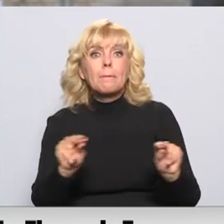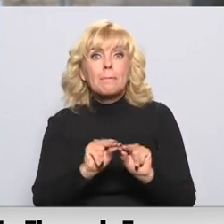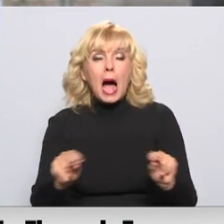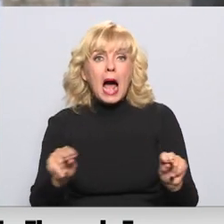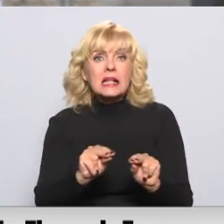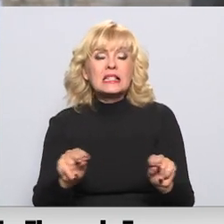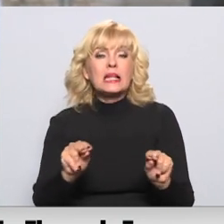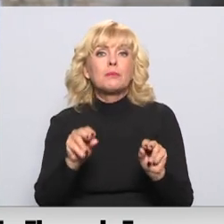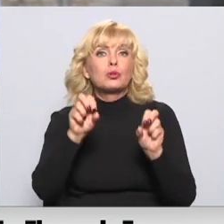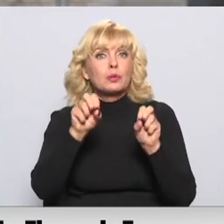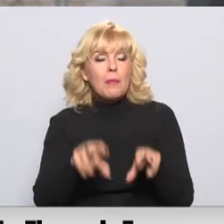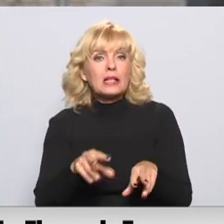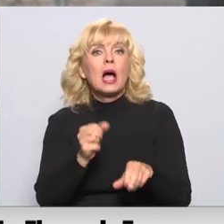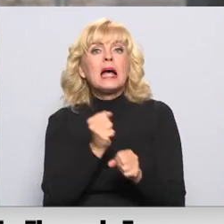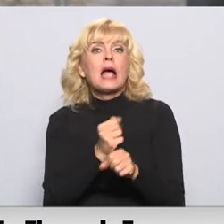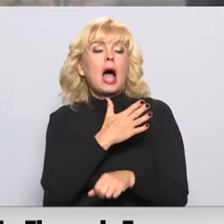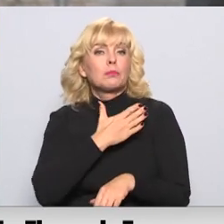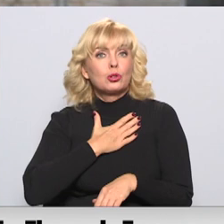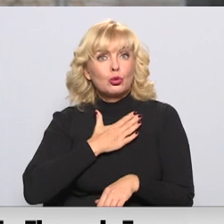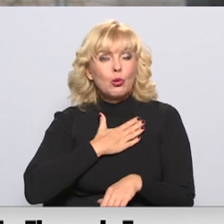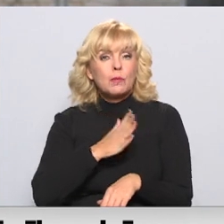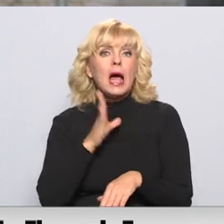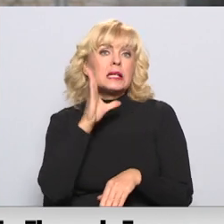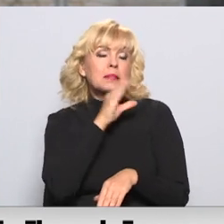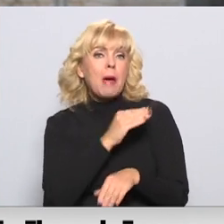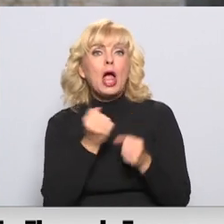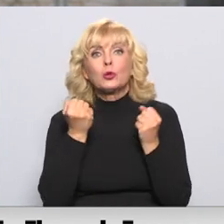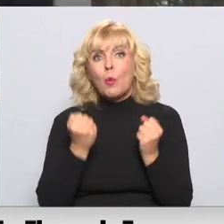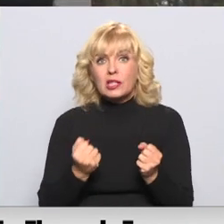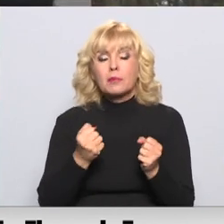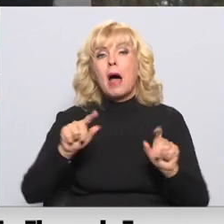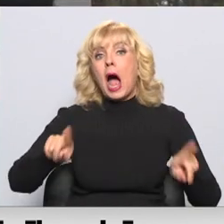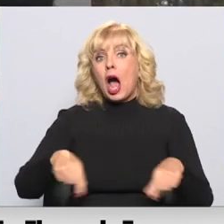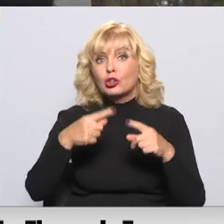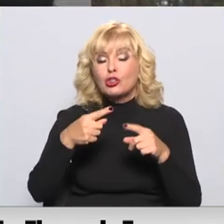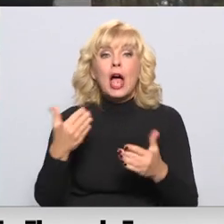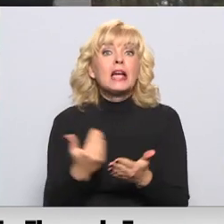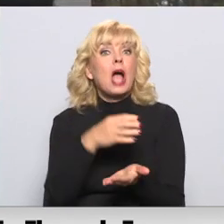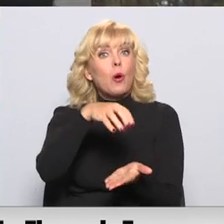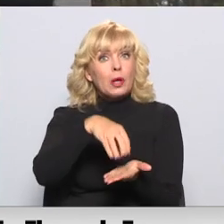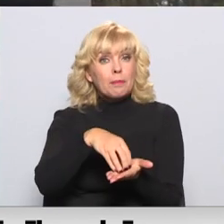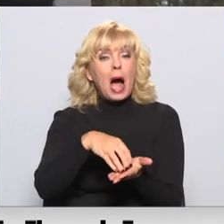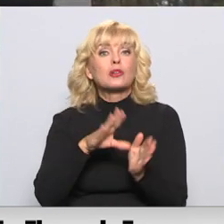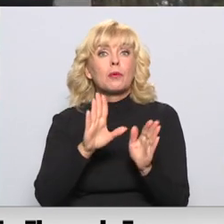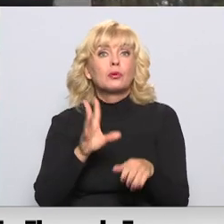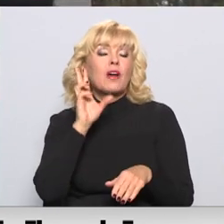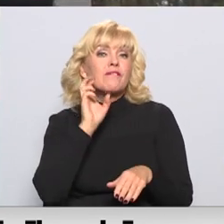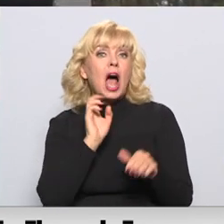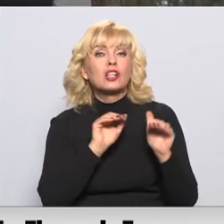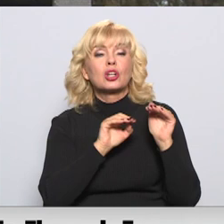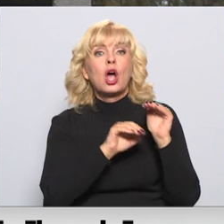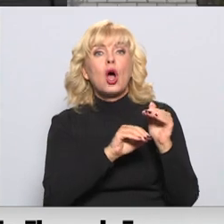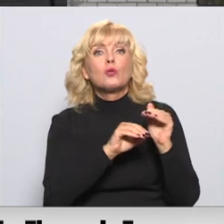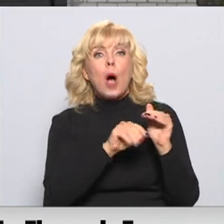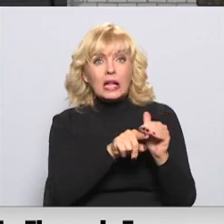sauktu tā, darba suņu, darba spēju nostiprināšanai un attīstīšanai. Jaunā bāze tiks izvietota vecās noliktavas un